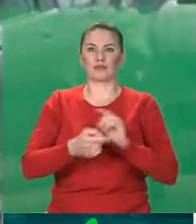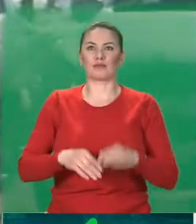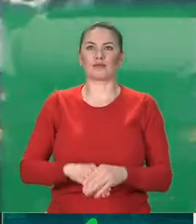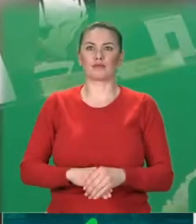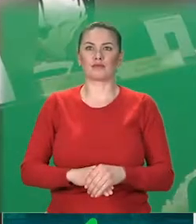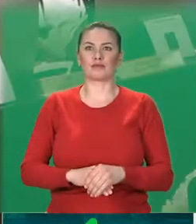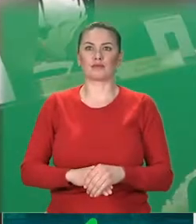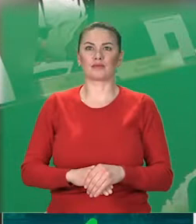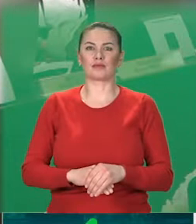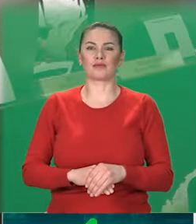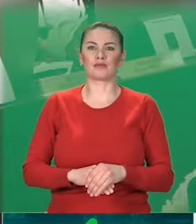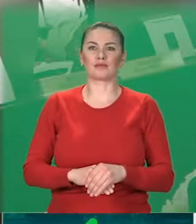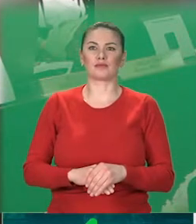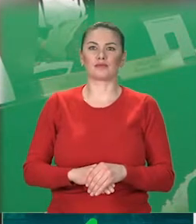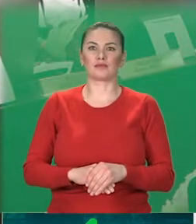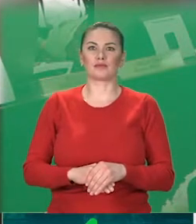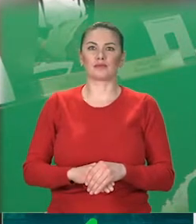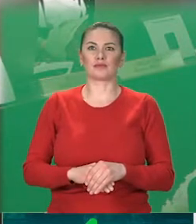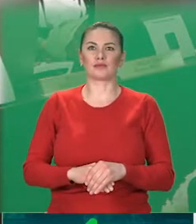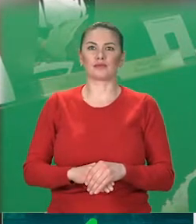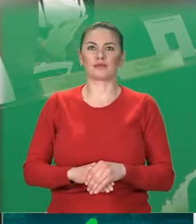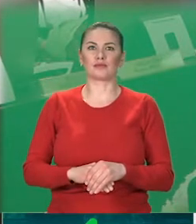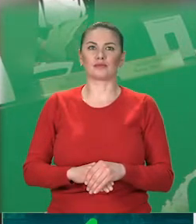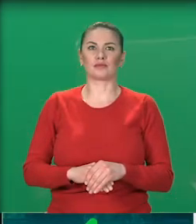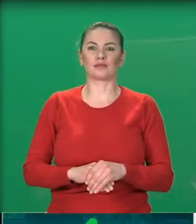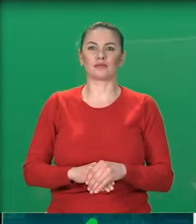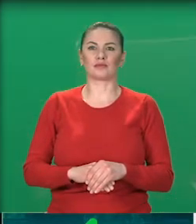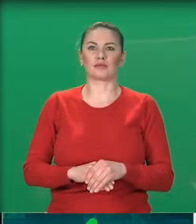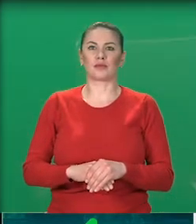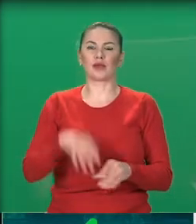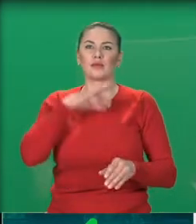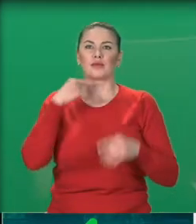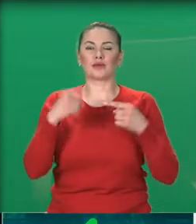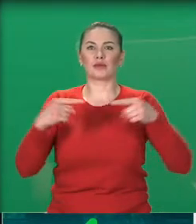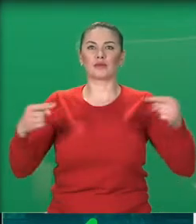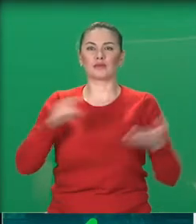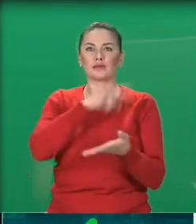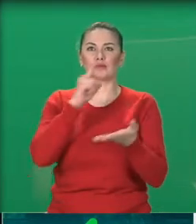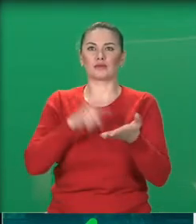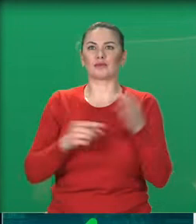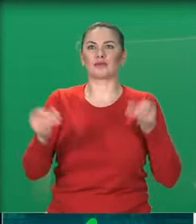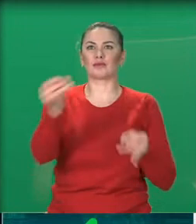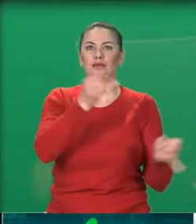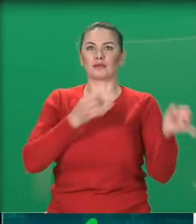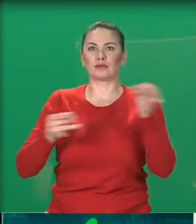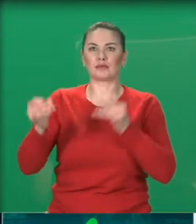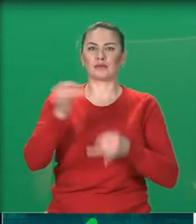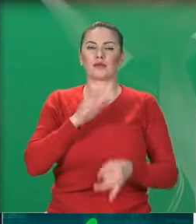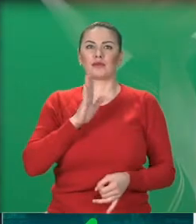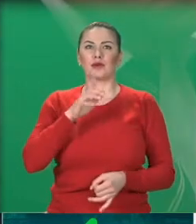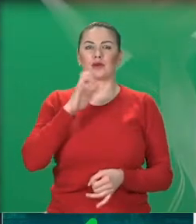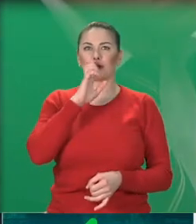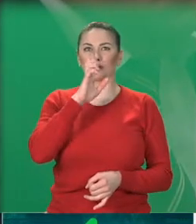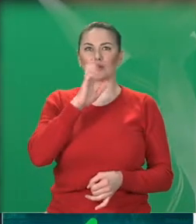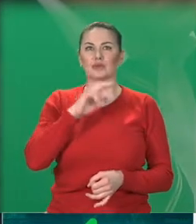политических пунктов. Усиление роли Госсовета, ужесточение требований к кандидатуре на пост главы государства, запрет на иностранное гражданство для чиновников,